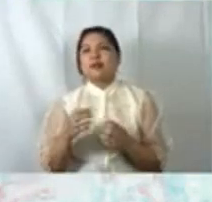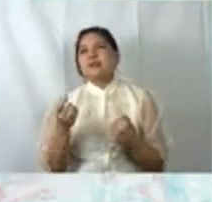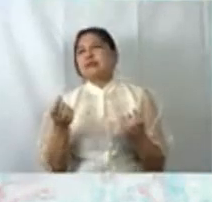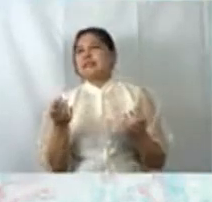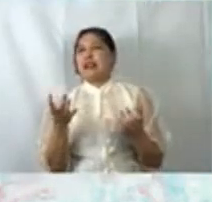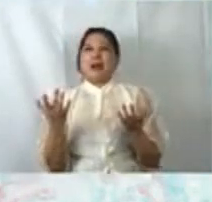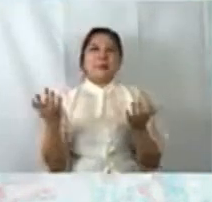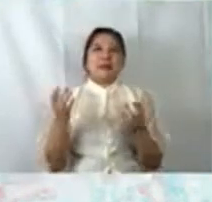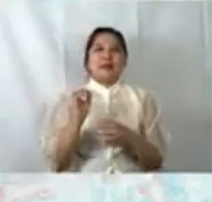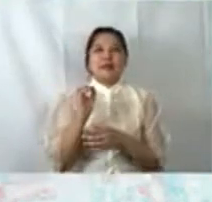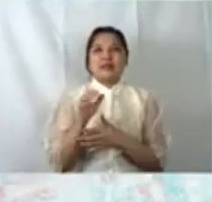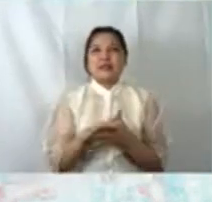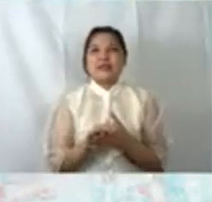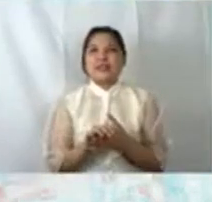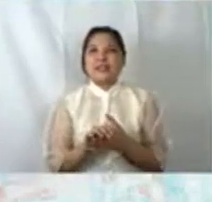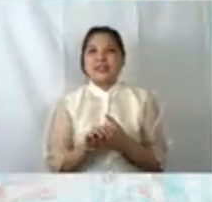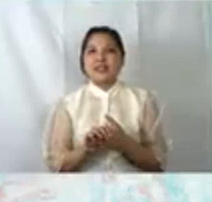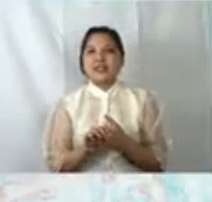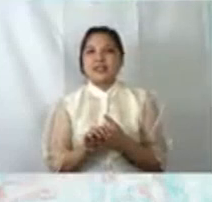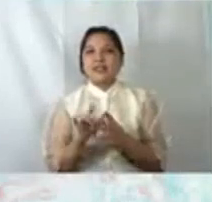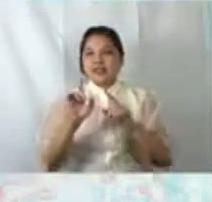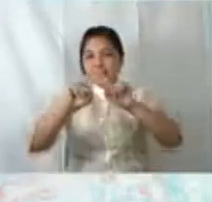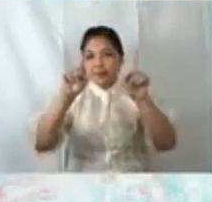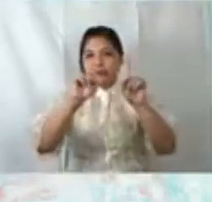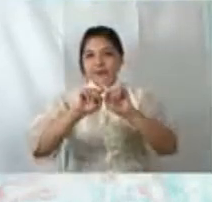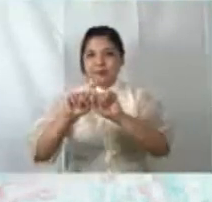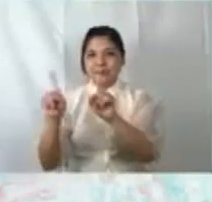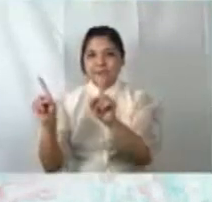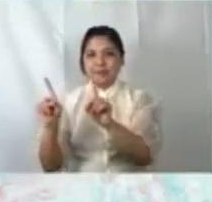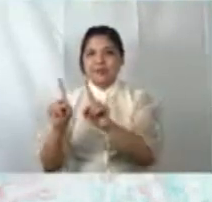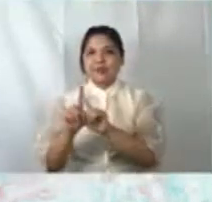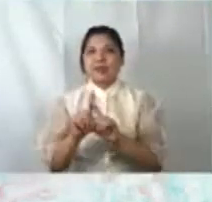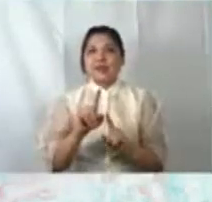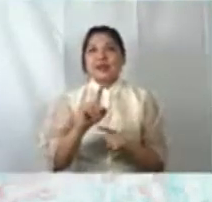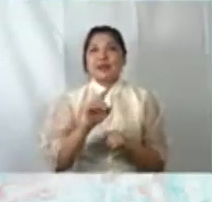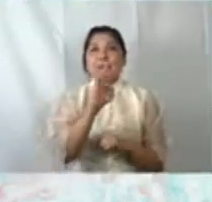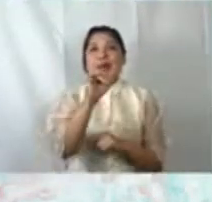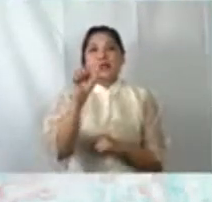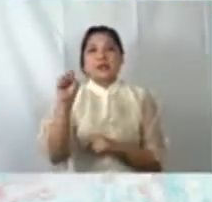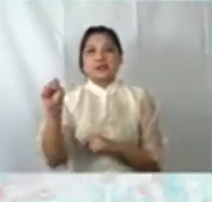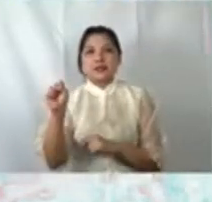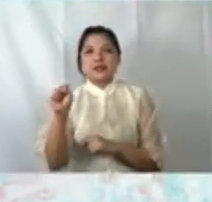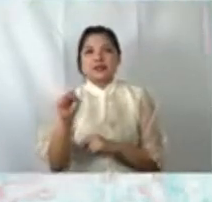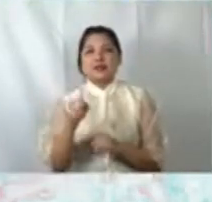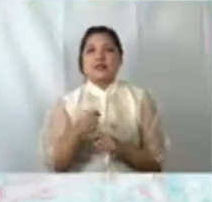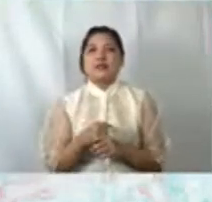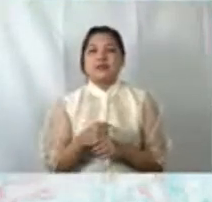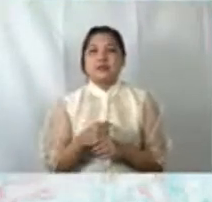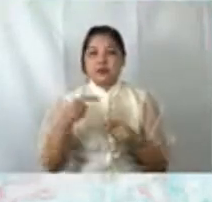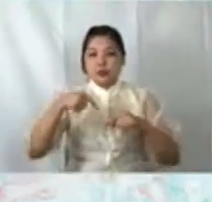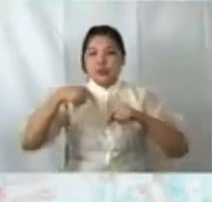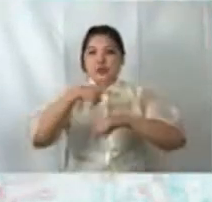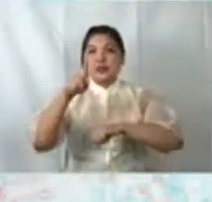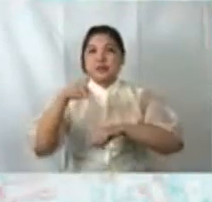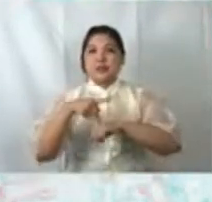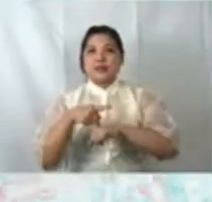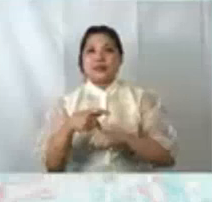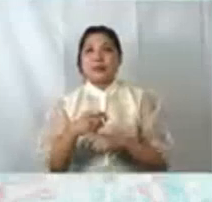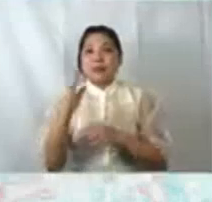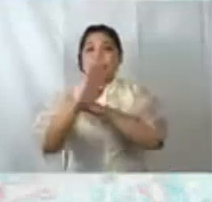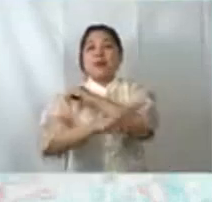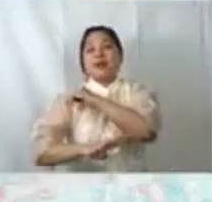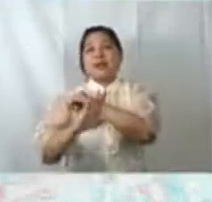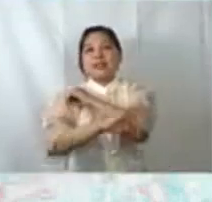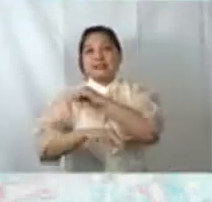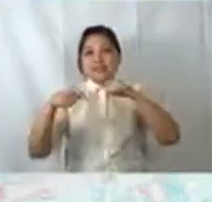No? Ang mga bayan, ang mga iba't ibang mga bayan sa Pilipinas, ilang bayan ay